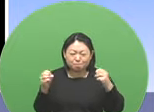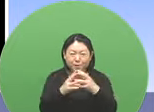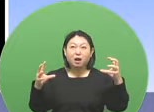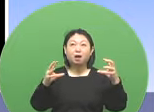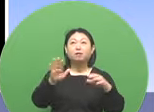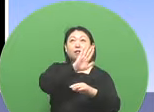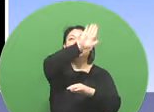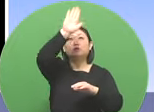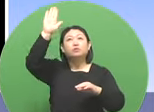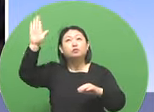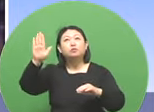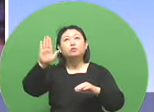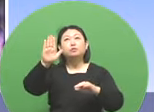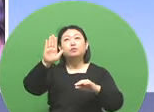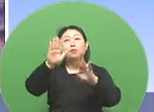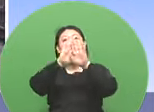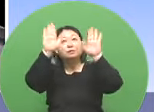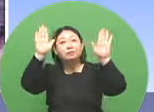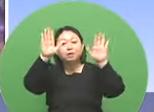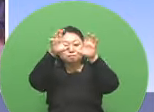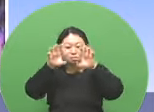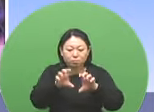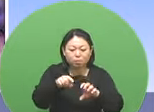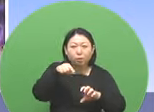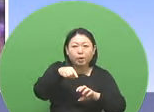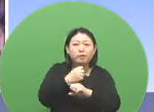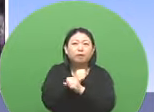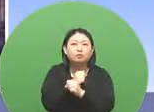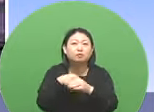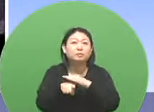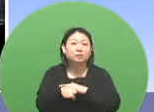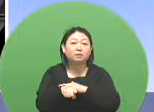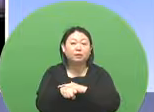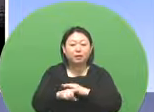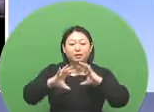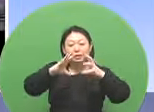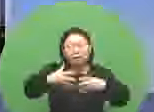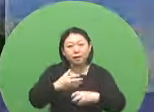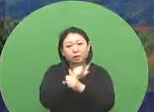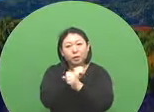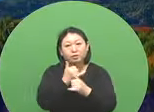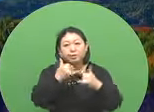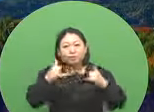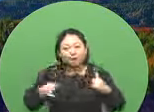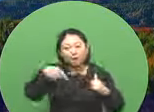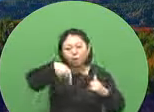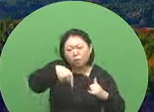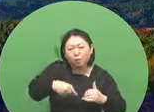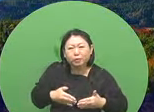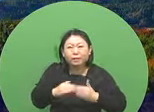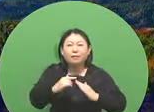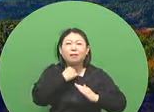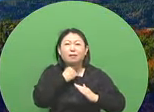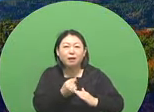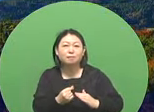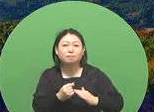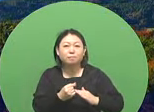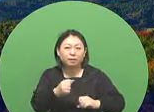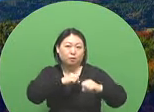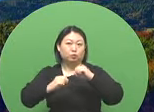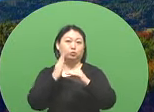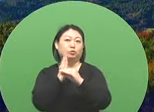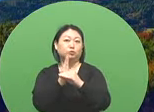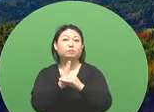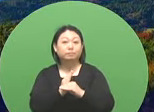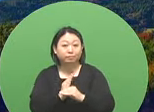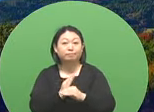の直線型加速器で、世界の研究者が北上山地を建設候補地として実現を目指し